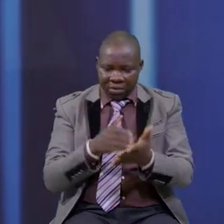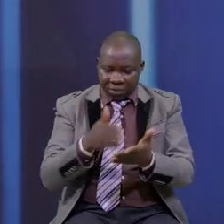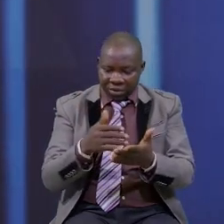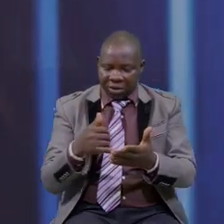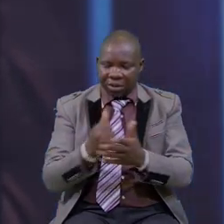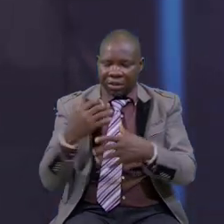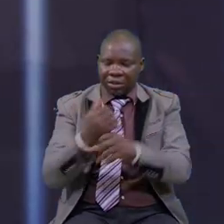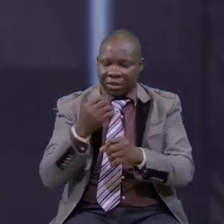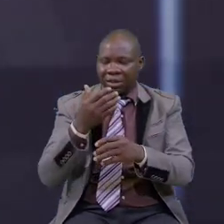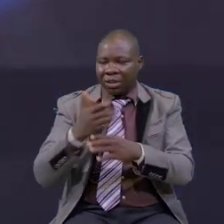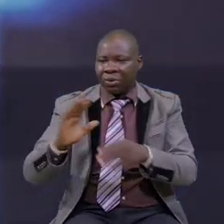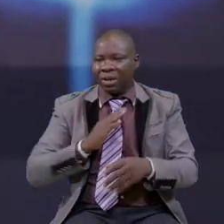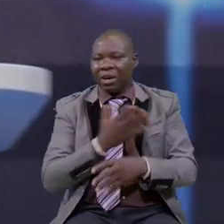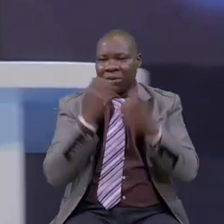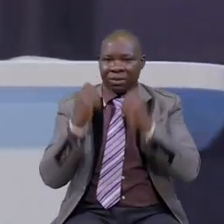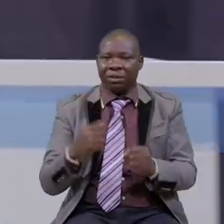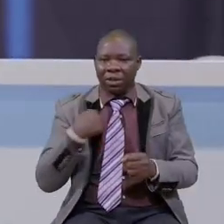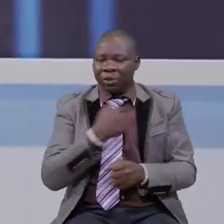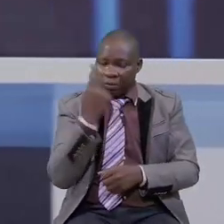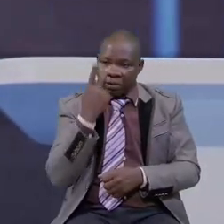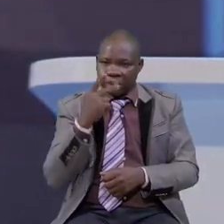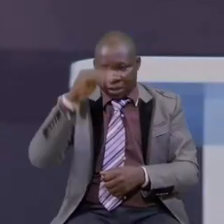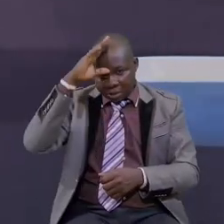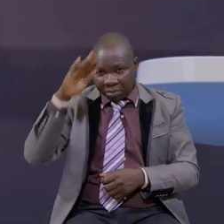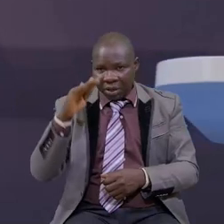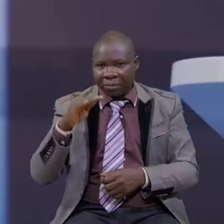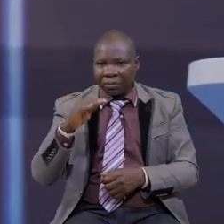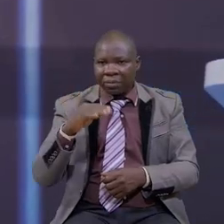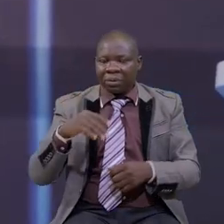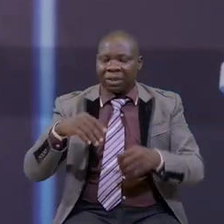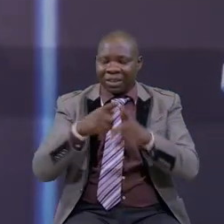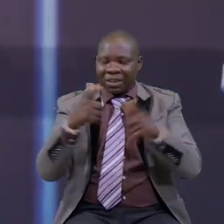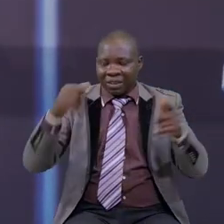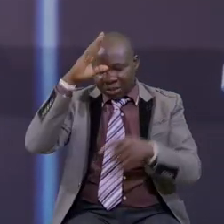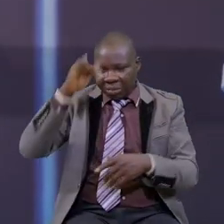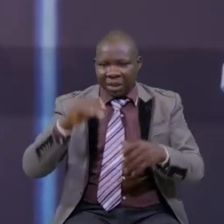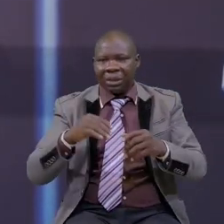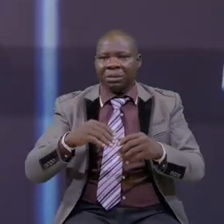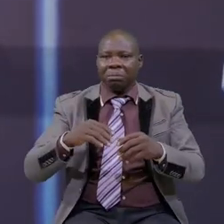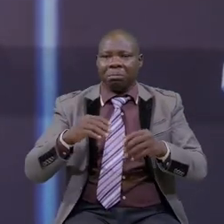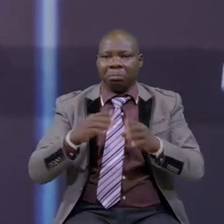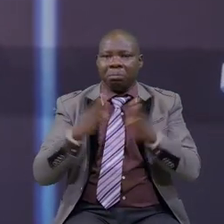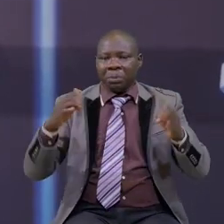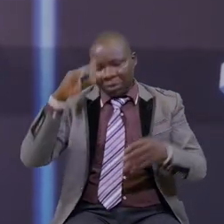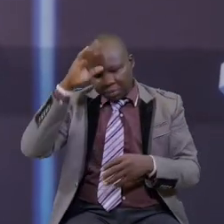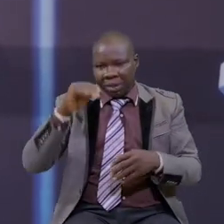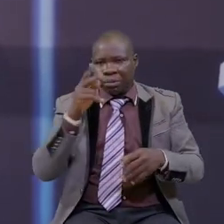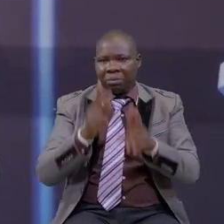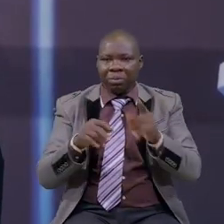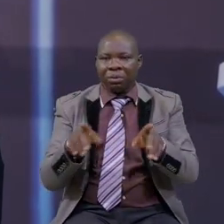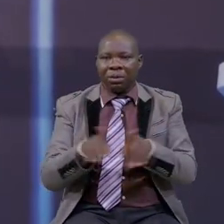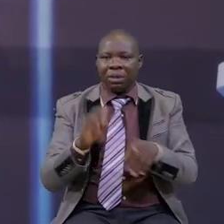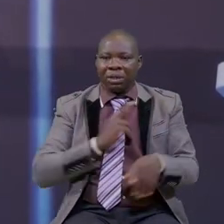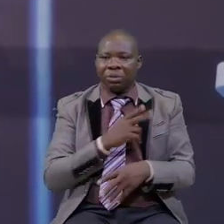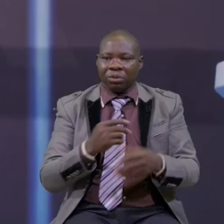force. On voit l'homme, plus grand homme, qui vient nous parler. Et nous